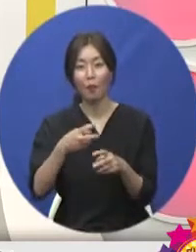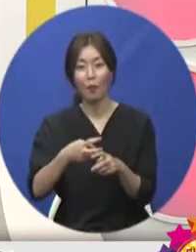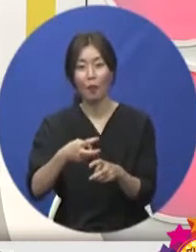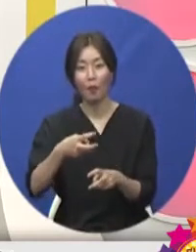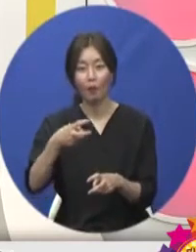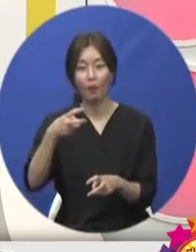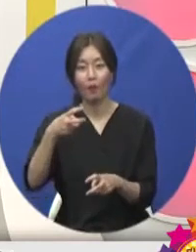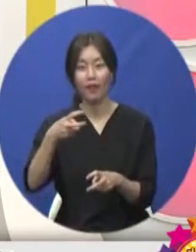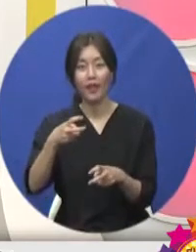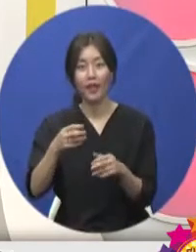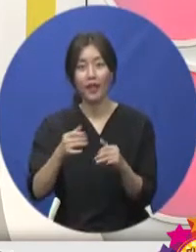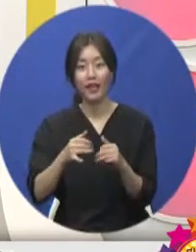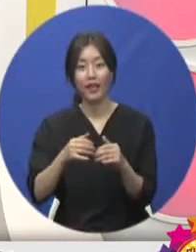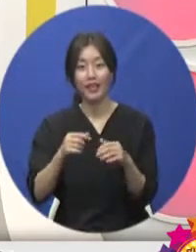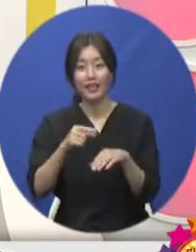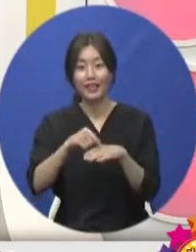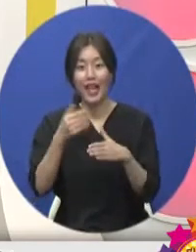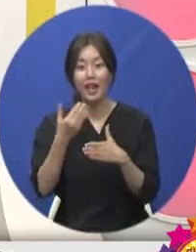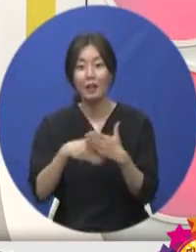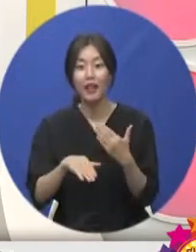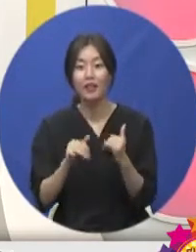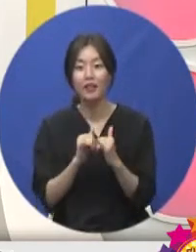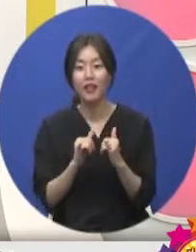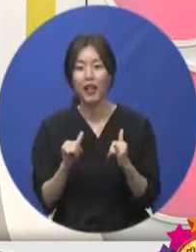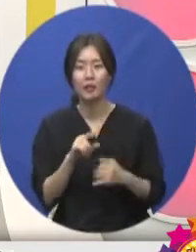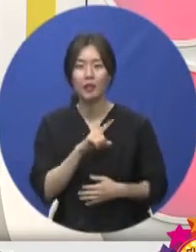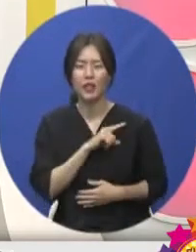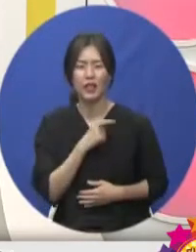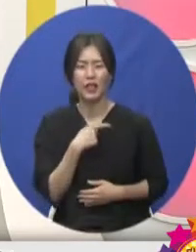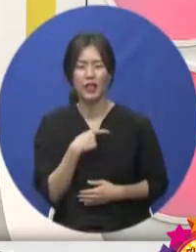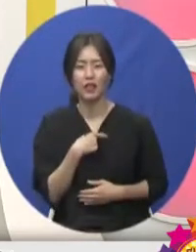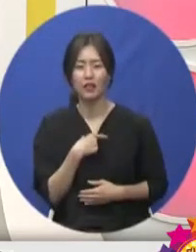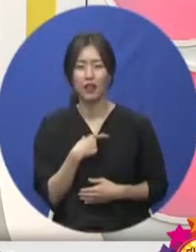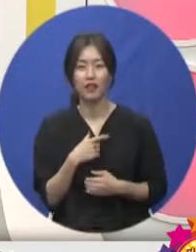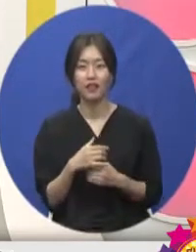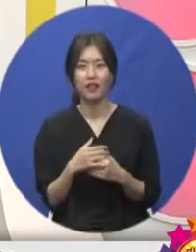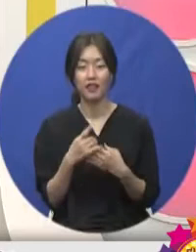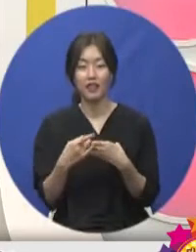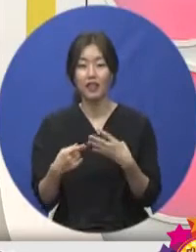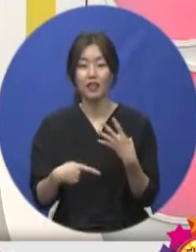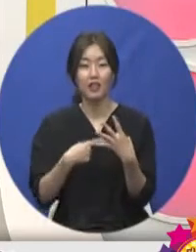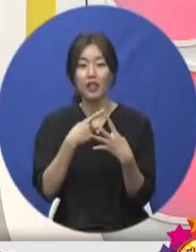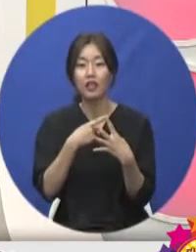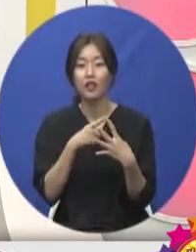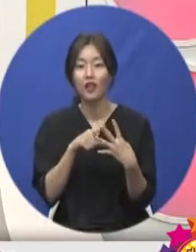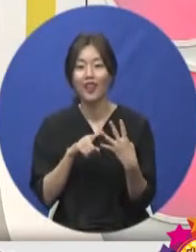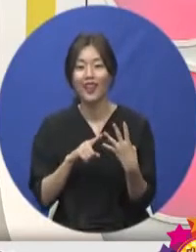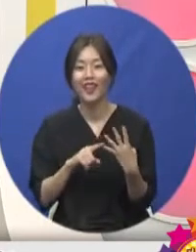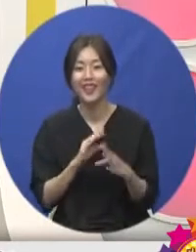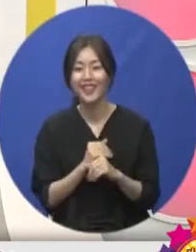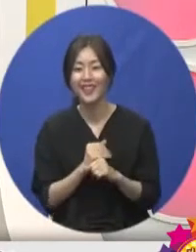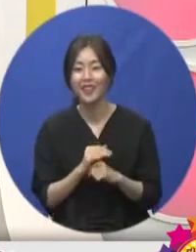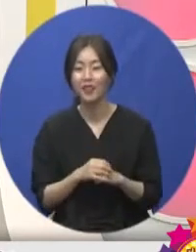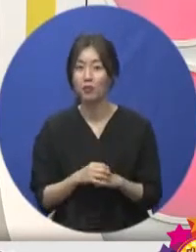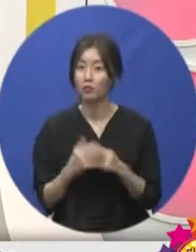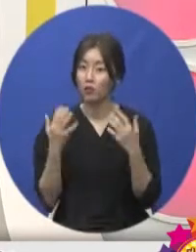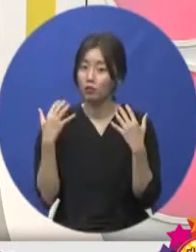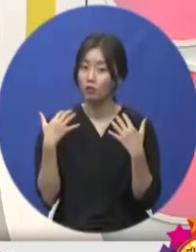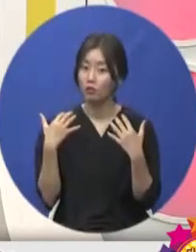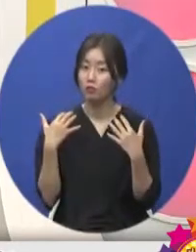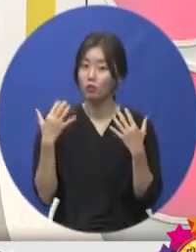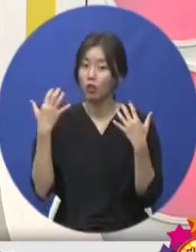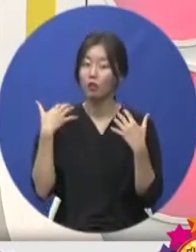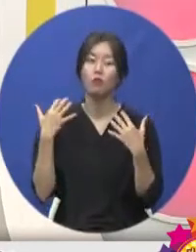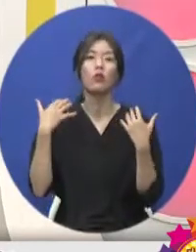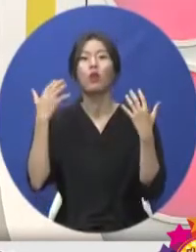분들이 아버님 네. 굉장히 싫은 계절이 어느 계절인지 아세요? 또 퀴즈 나가신다. 여름인가?